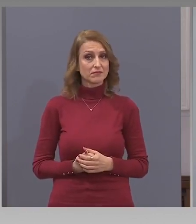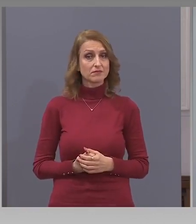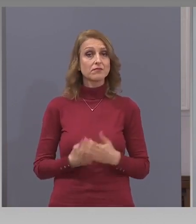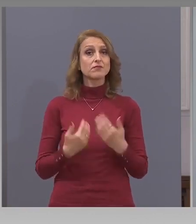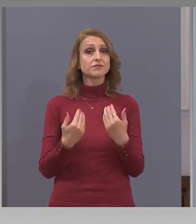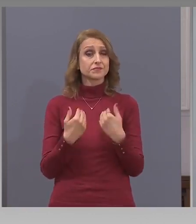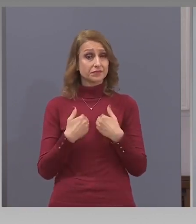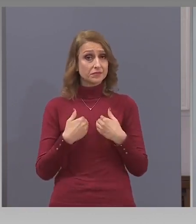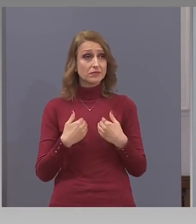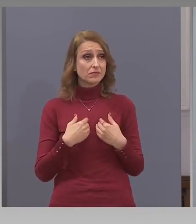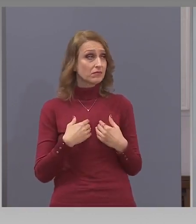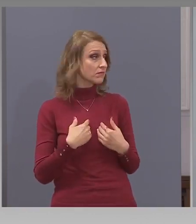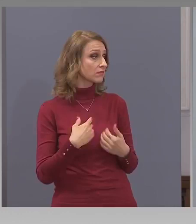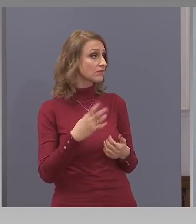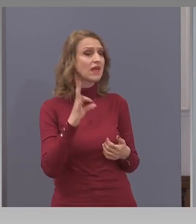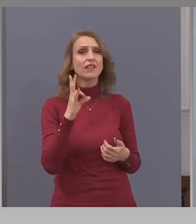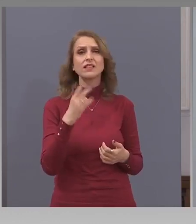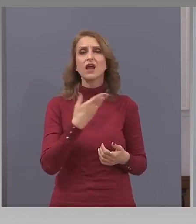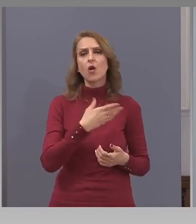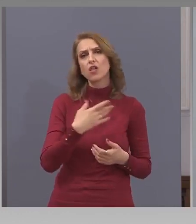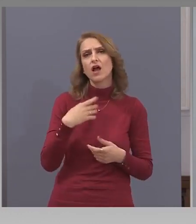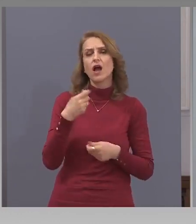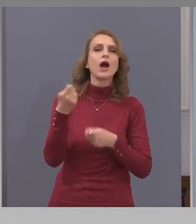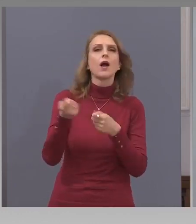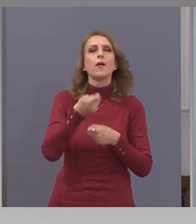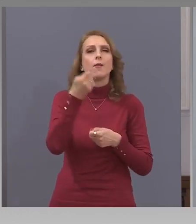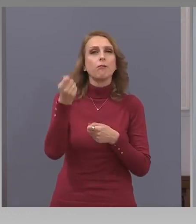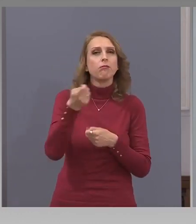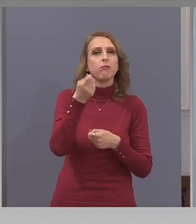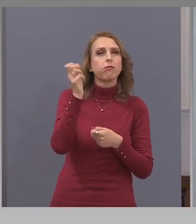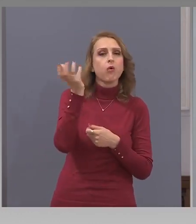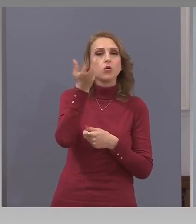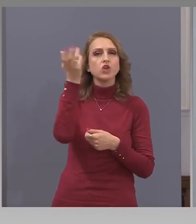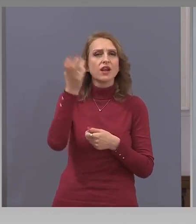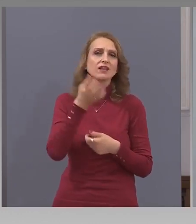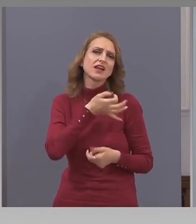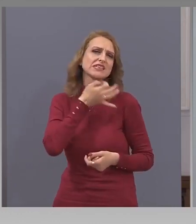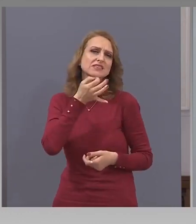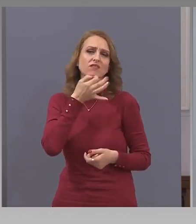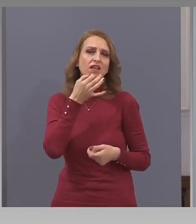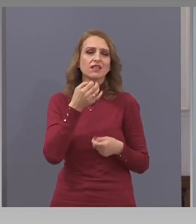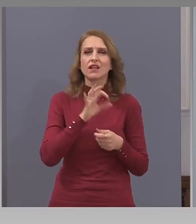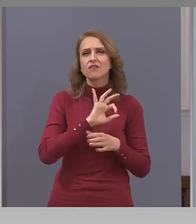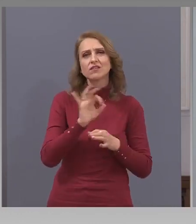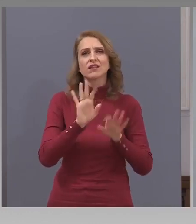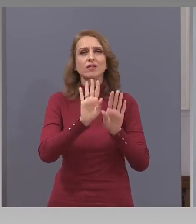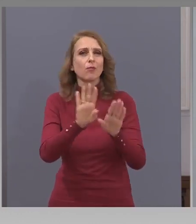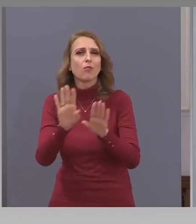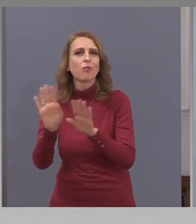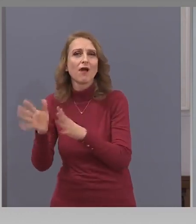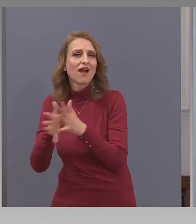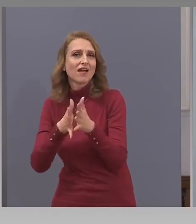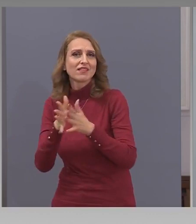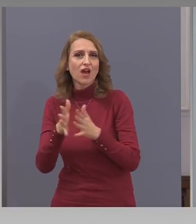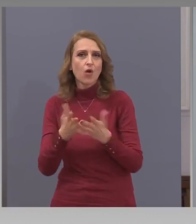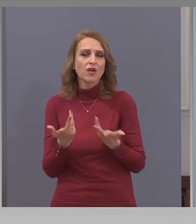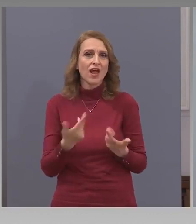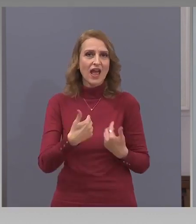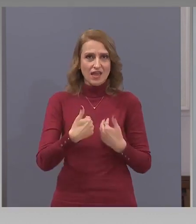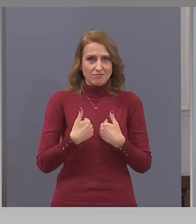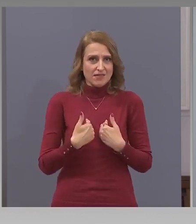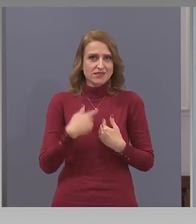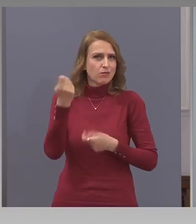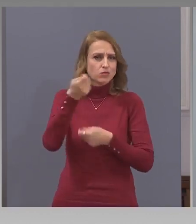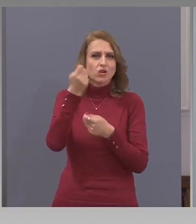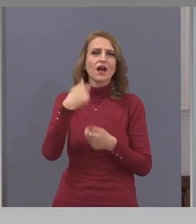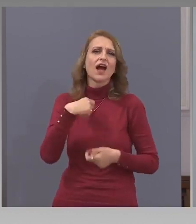Даже аз на Николов, само че ние, понеже пожарникарите сме свикнали, винаги служиме на хората, не сме като нали, президента да не обидиме